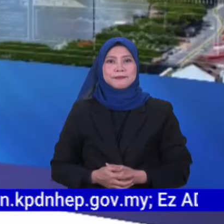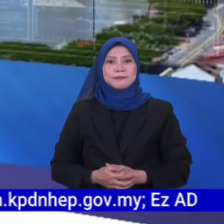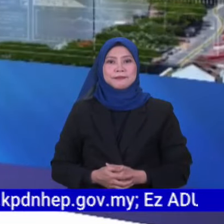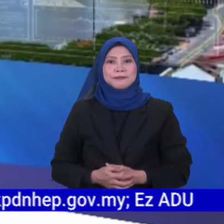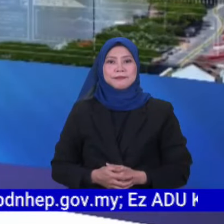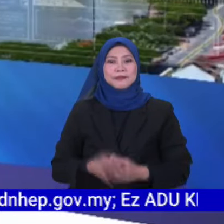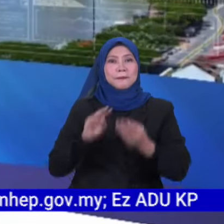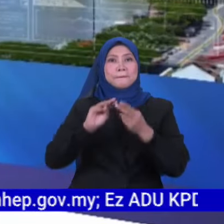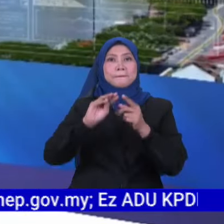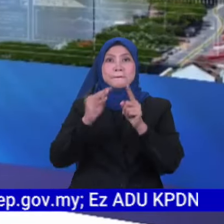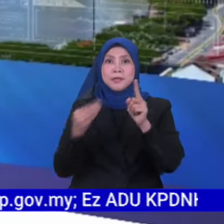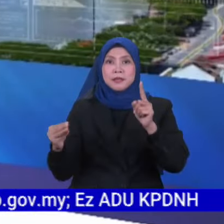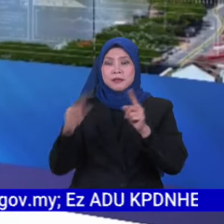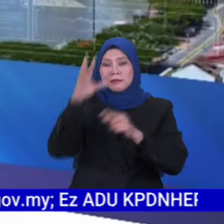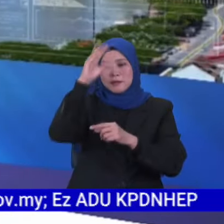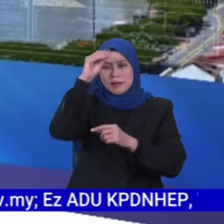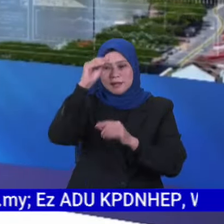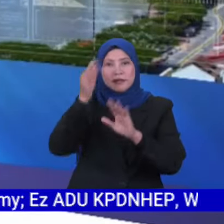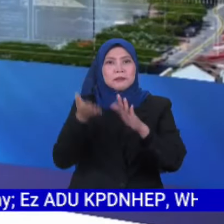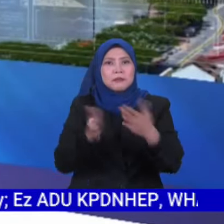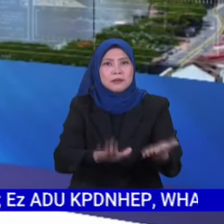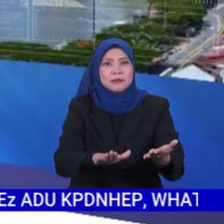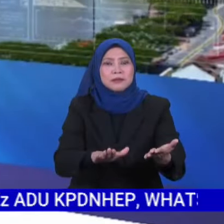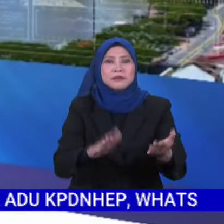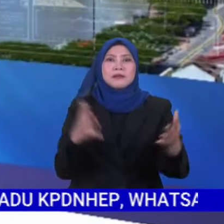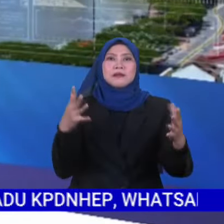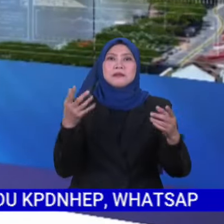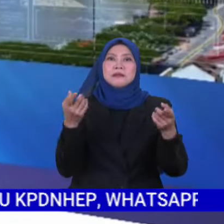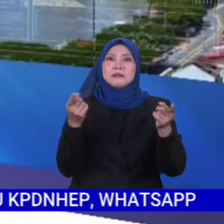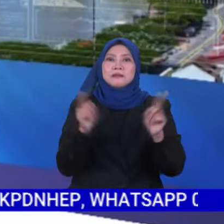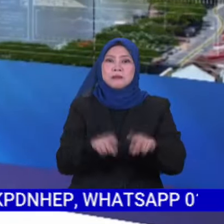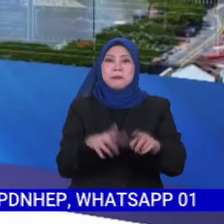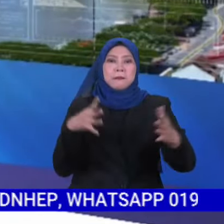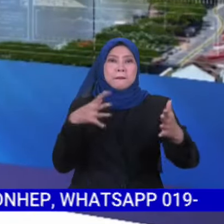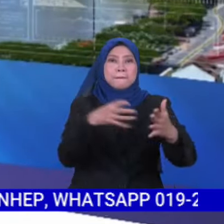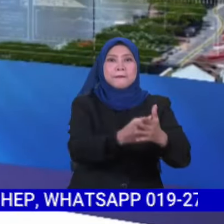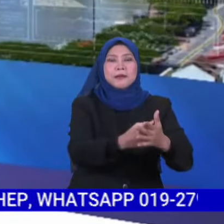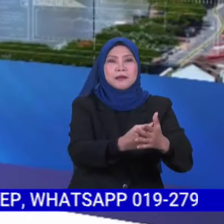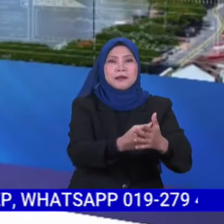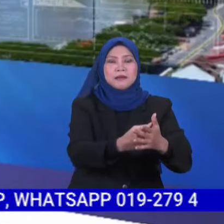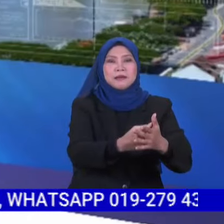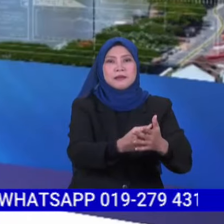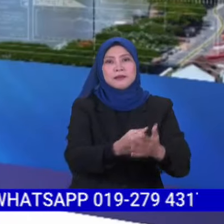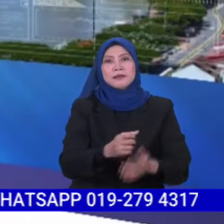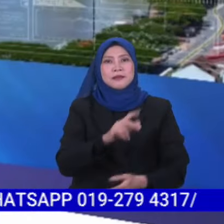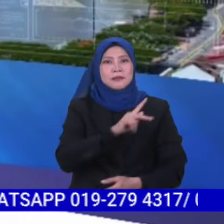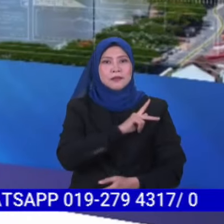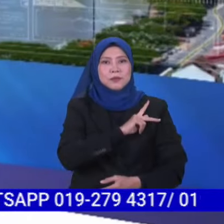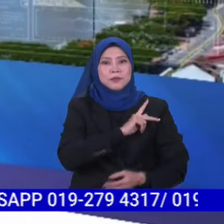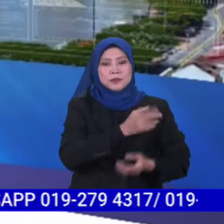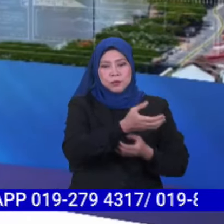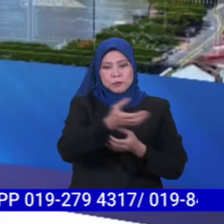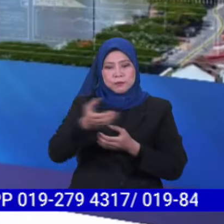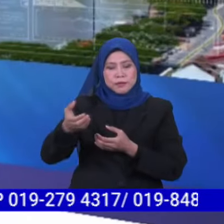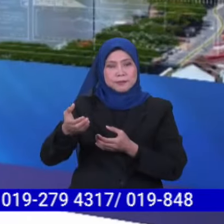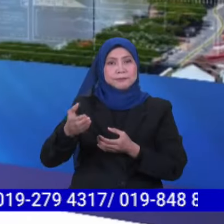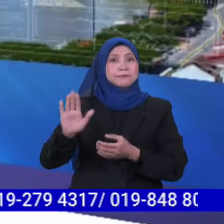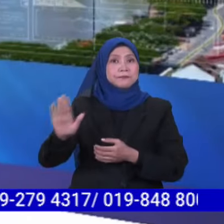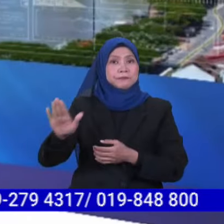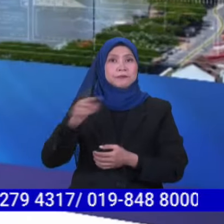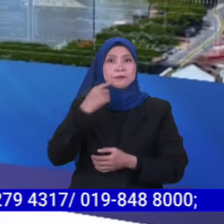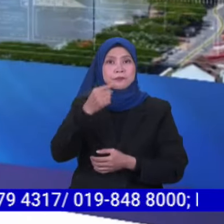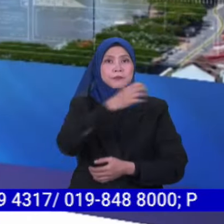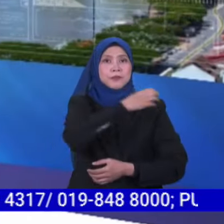Hai diberi seorang lelaki meninggal dunia selepas terlibat dalam kemalangan Kediri menurut ketua Balai Bomba dan penyelamat dunia